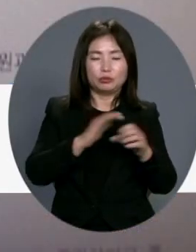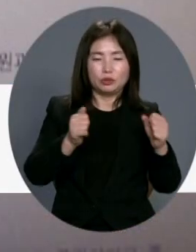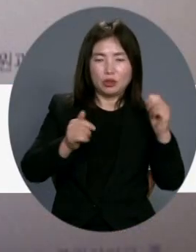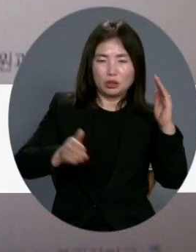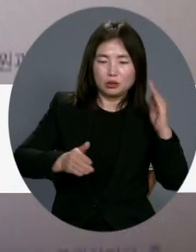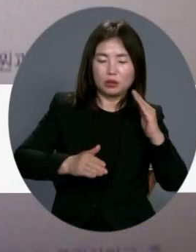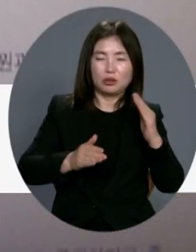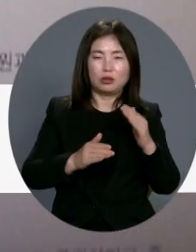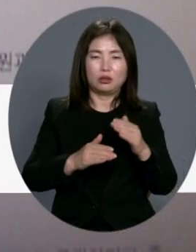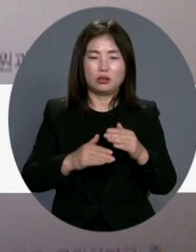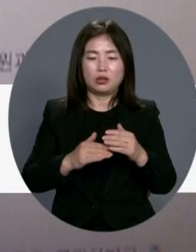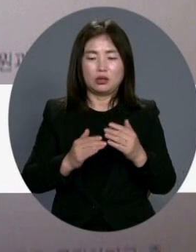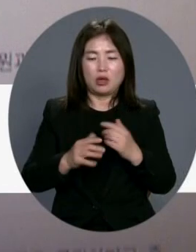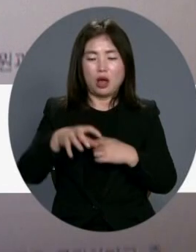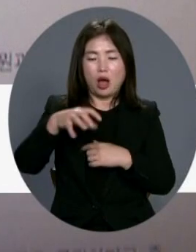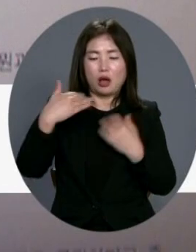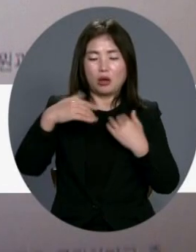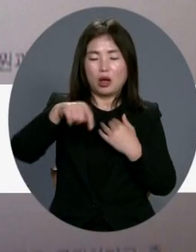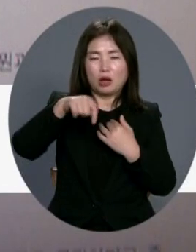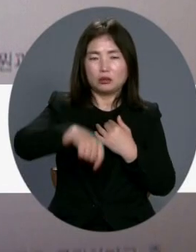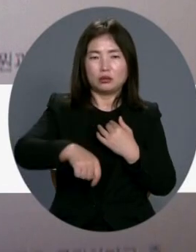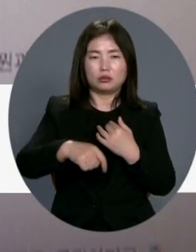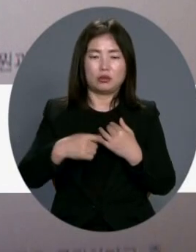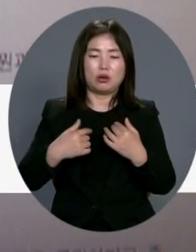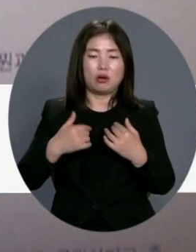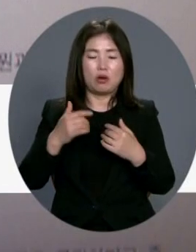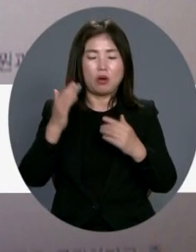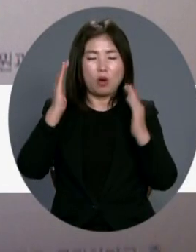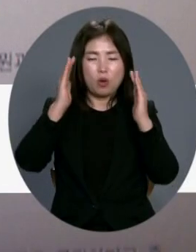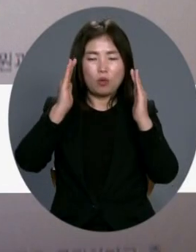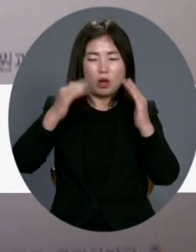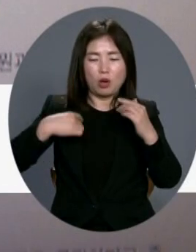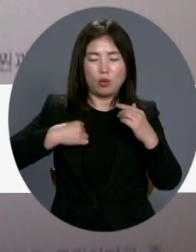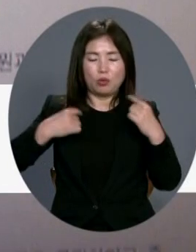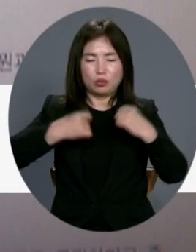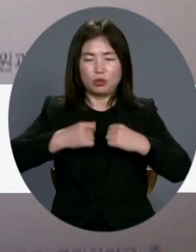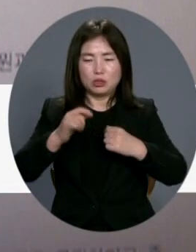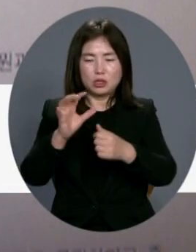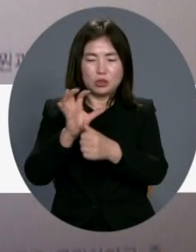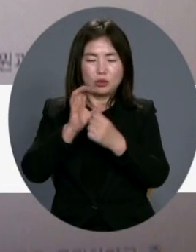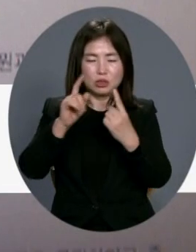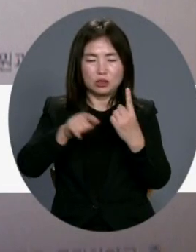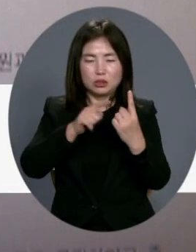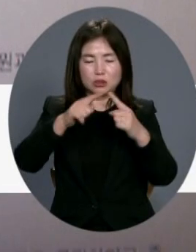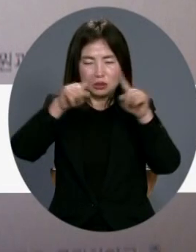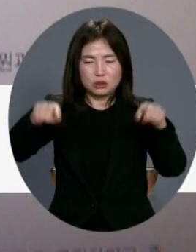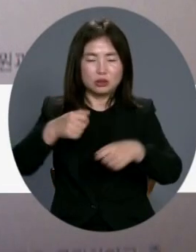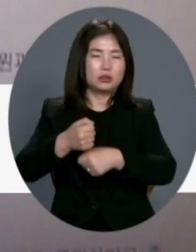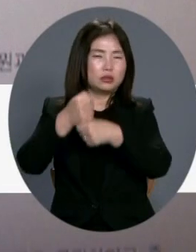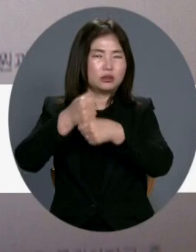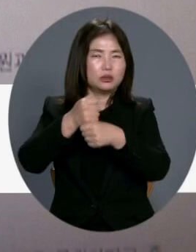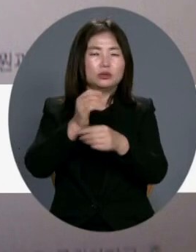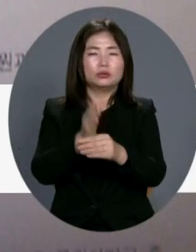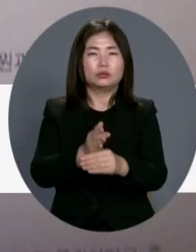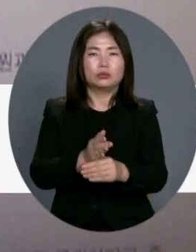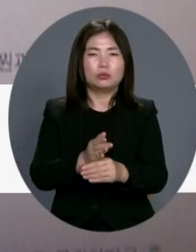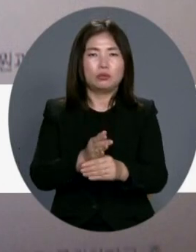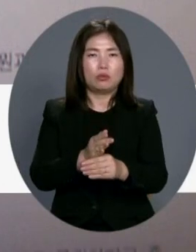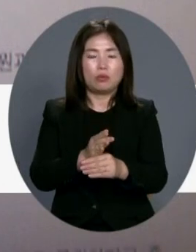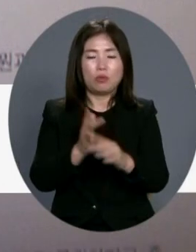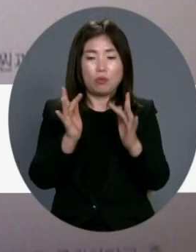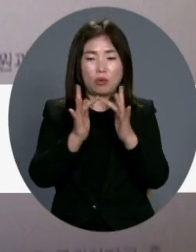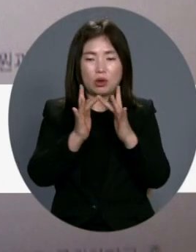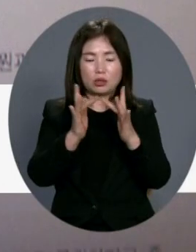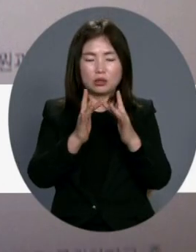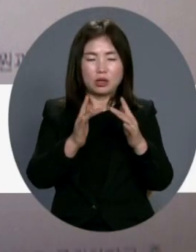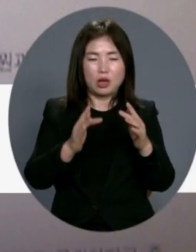재학생들이 학교 본관 앞에서 이른바 과잠 시위, 이륜 시위를 벌이는 등 강하게 반발하고 나섰습니다. 특히 온라인에선